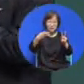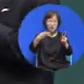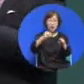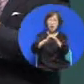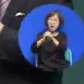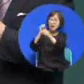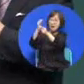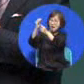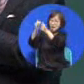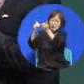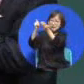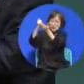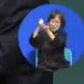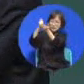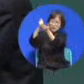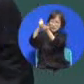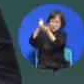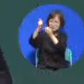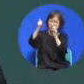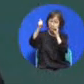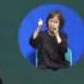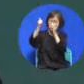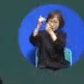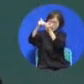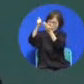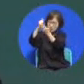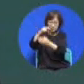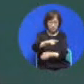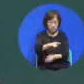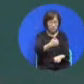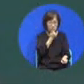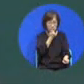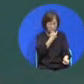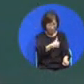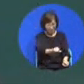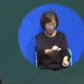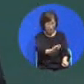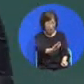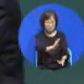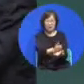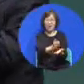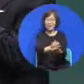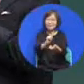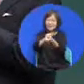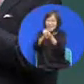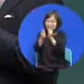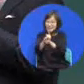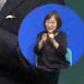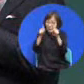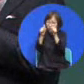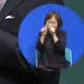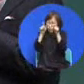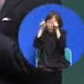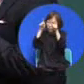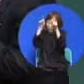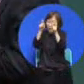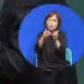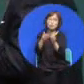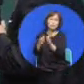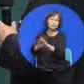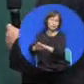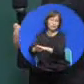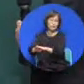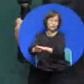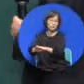하나님께서 반드시 죽을 수밖에 없는 아들 대신에 수양을 준비시켰다. And when you look at Genesis 22